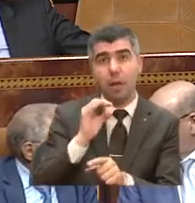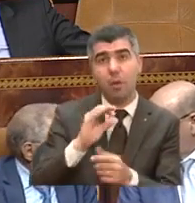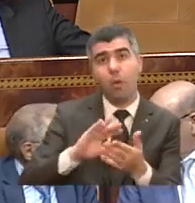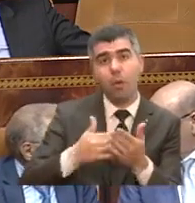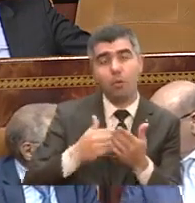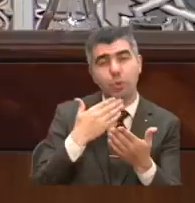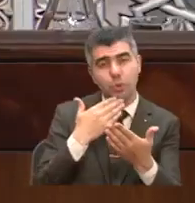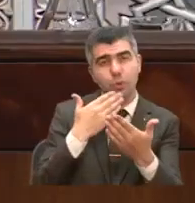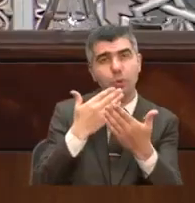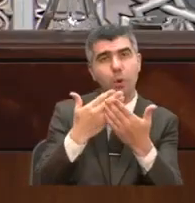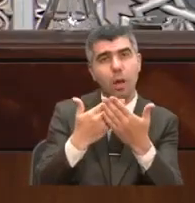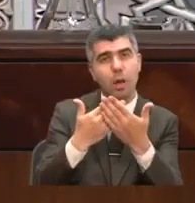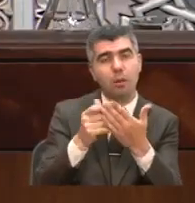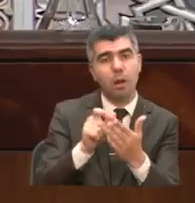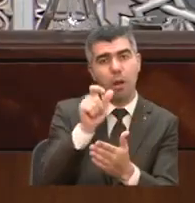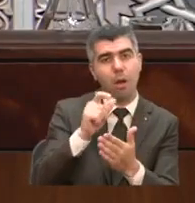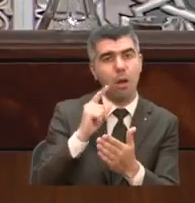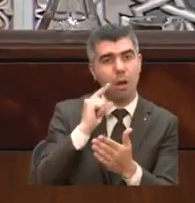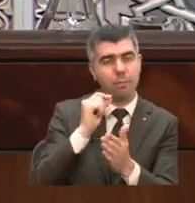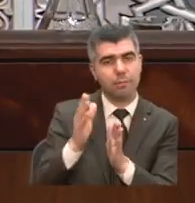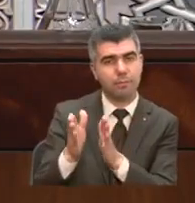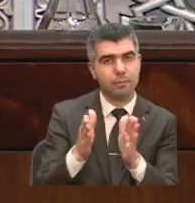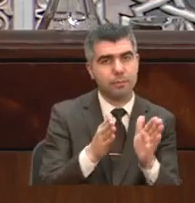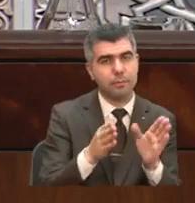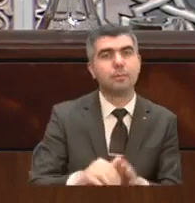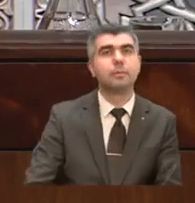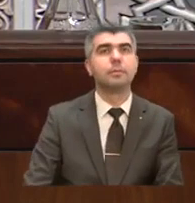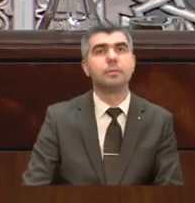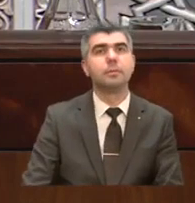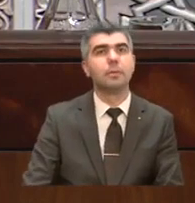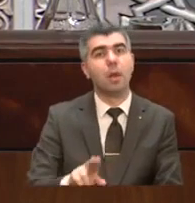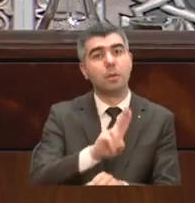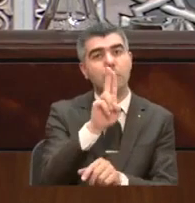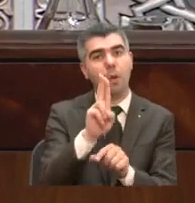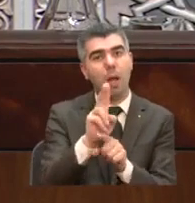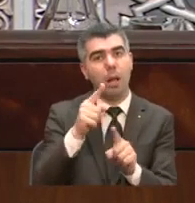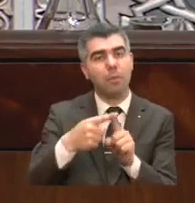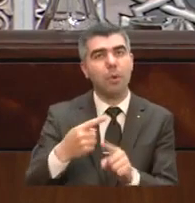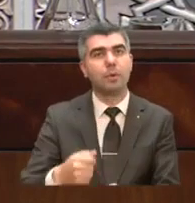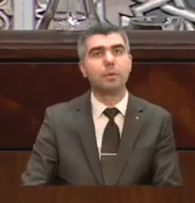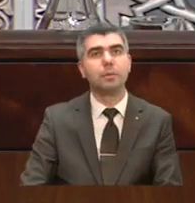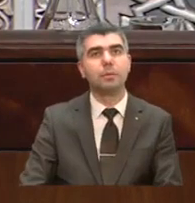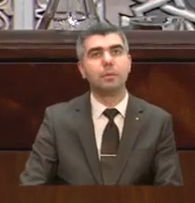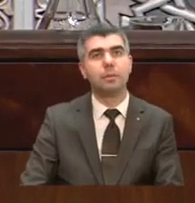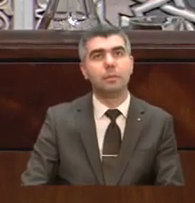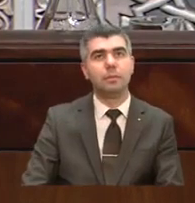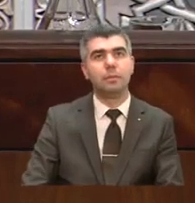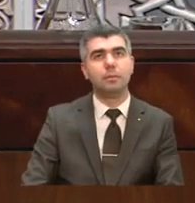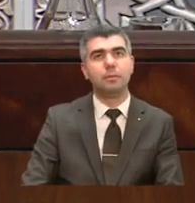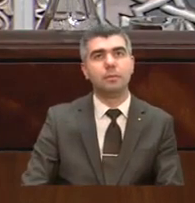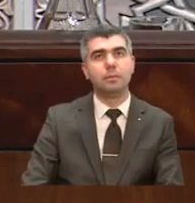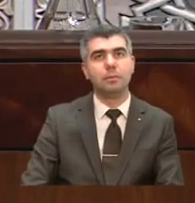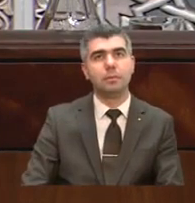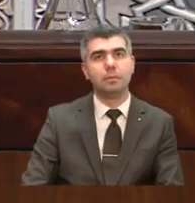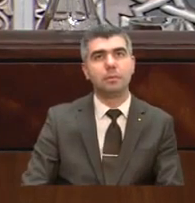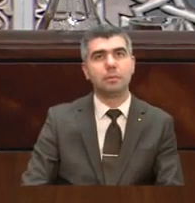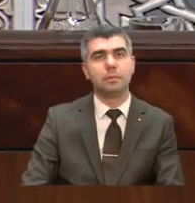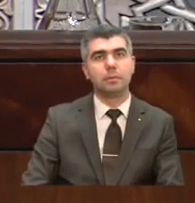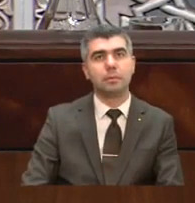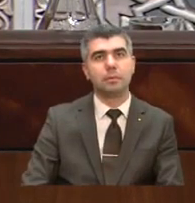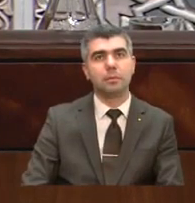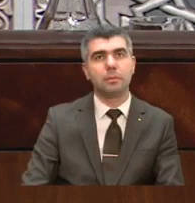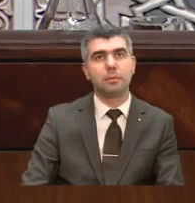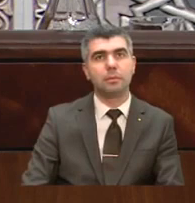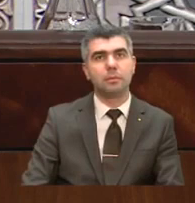ل. شكرا سيد النائب المحترم. هل هناك من تعقيبات اضافيه؟ ليس هناك